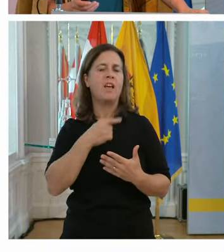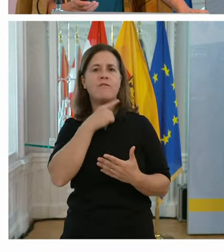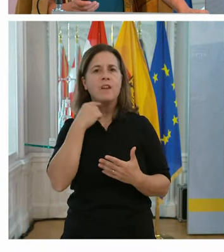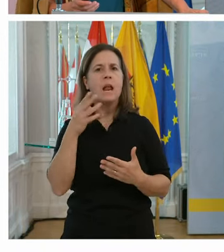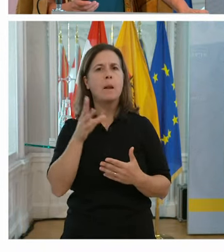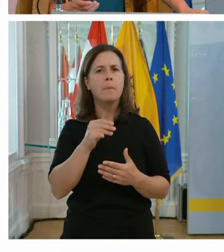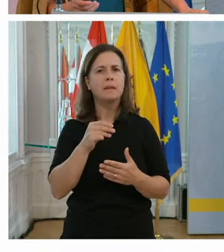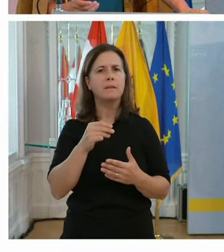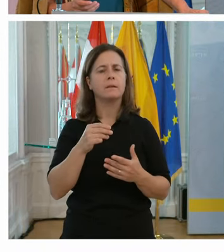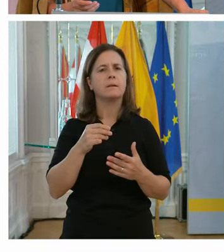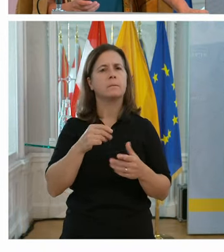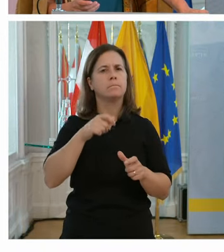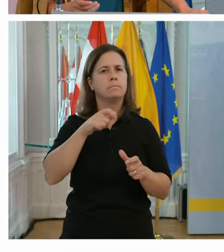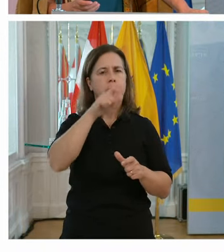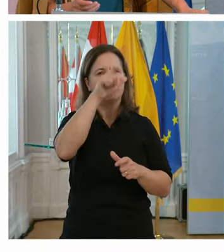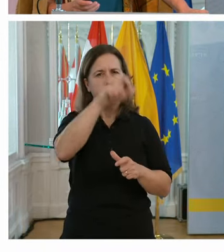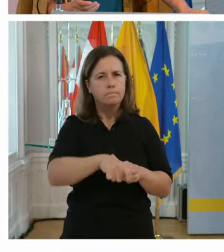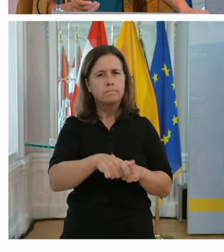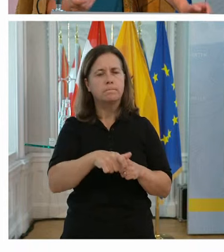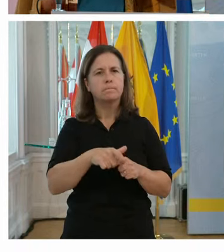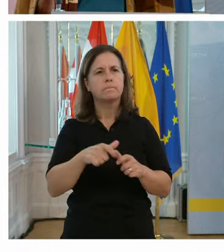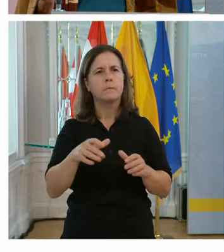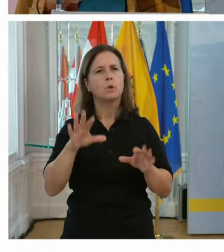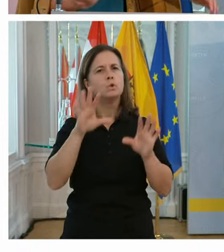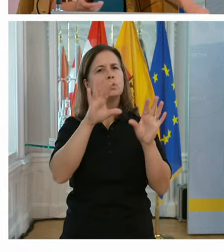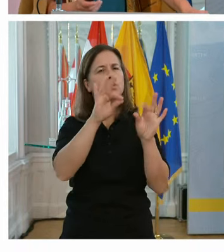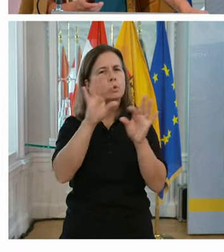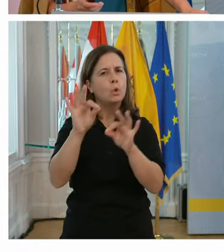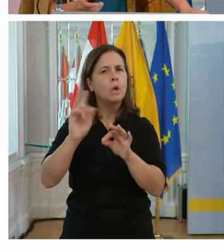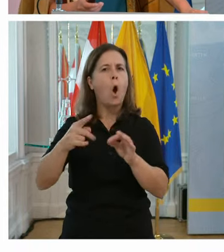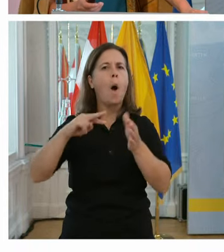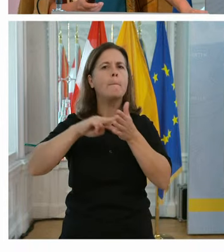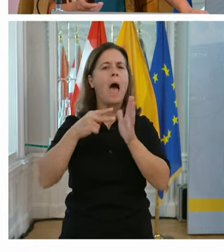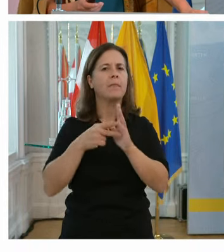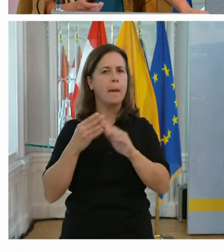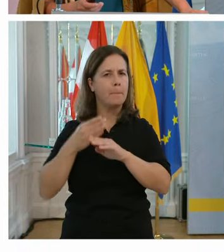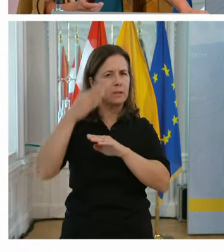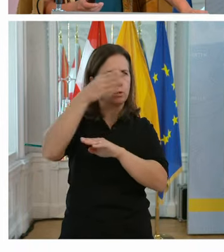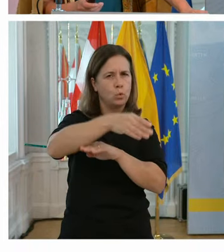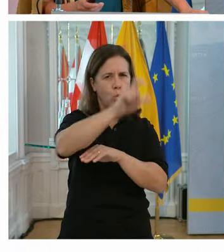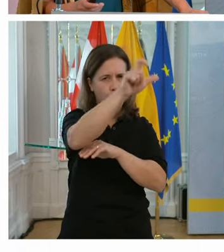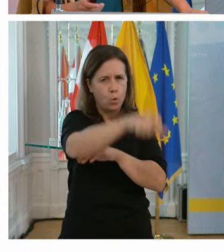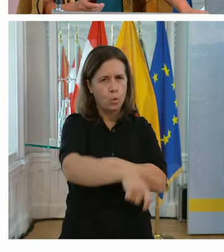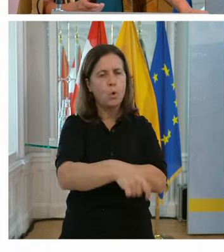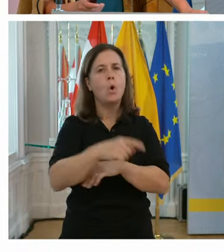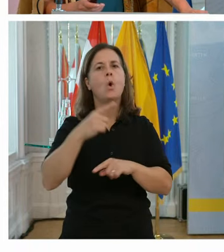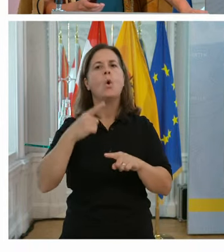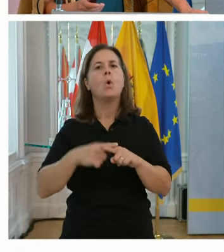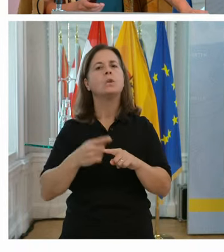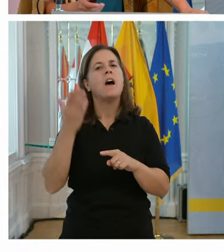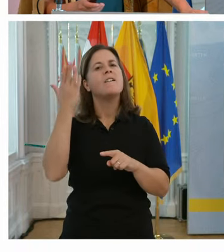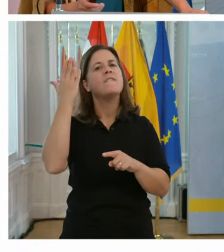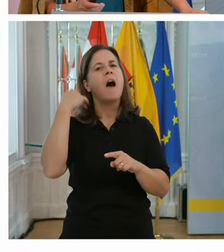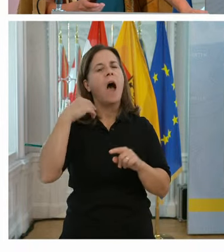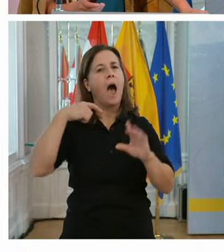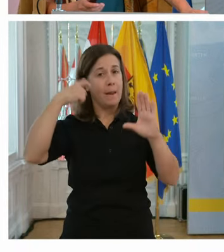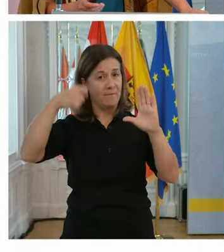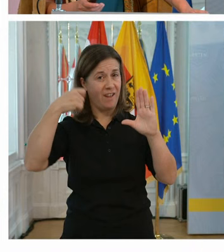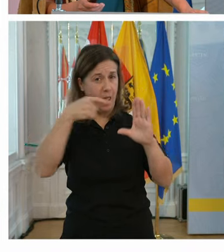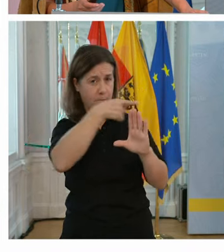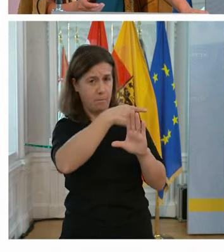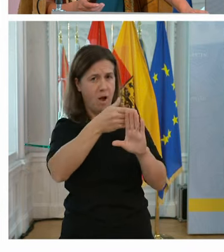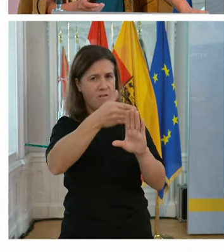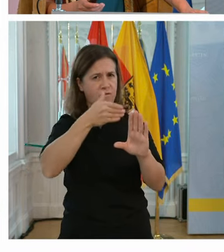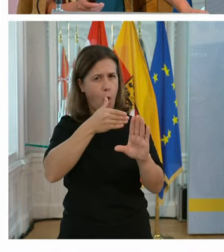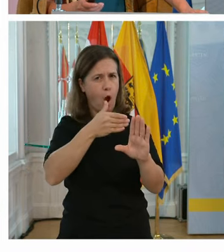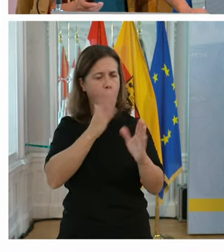Gregor Demblin mittlerweile zu tun. Wir planen auch einen Besuch bei ihm. Und es war auch in dem Film hier im